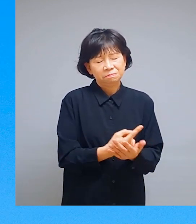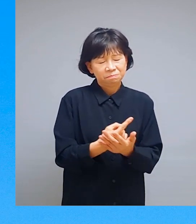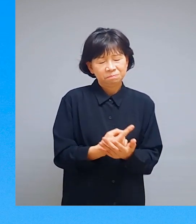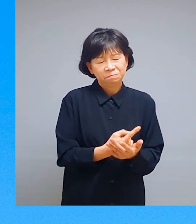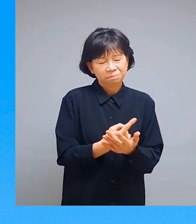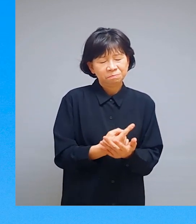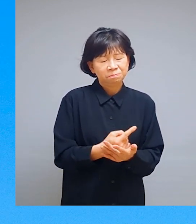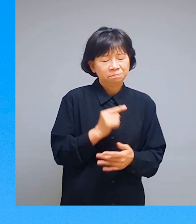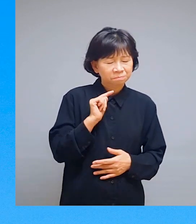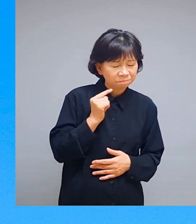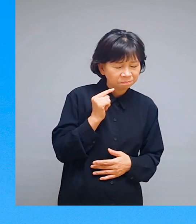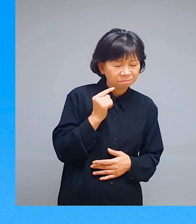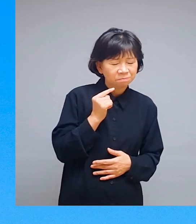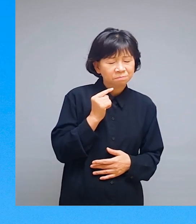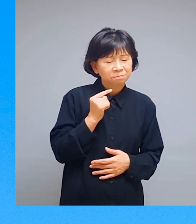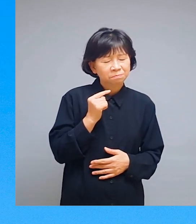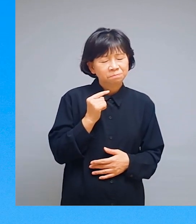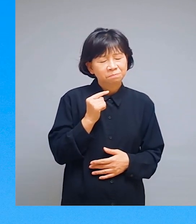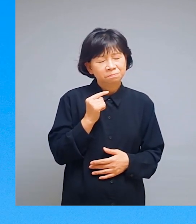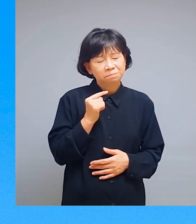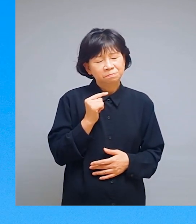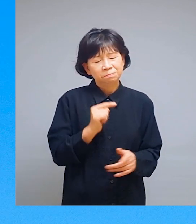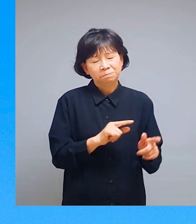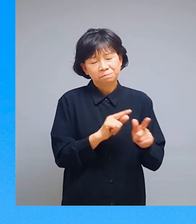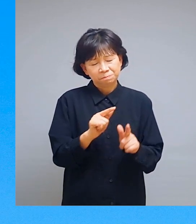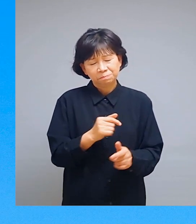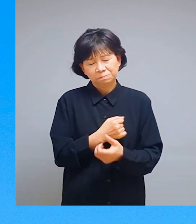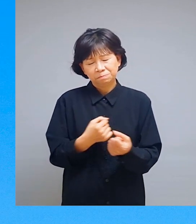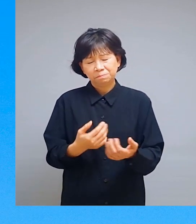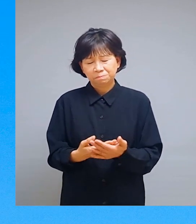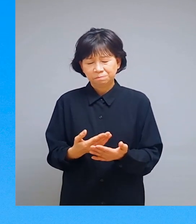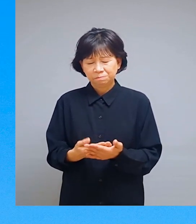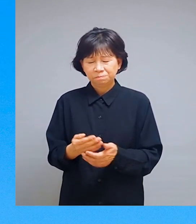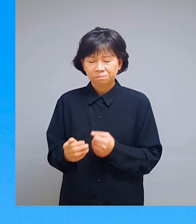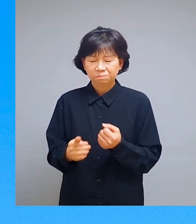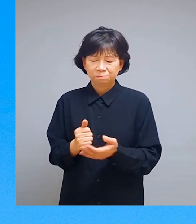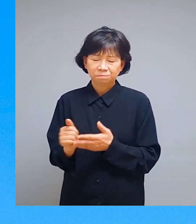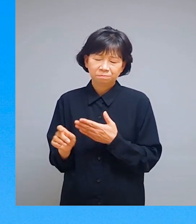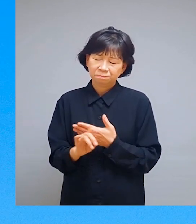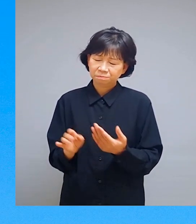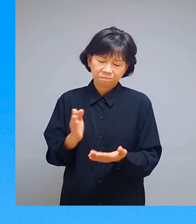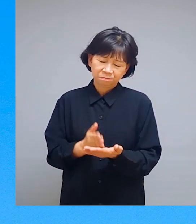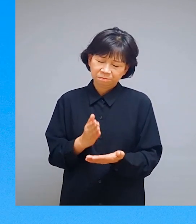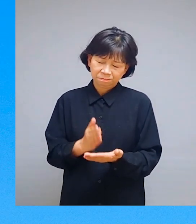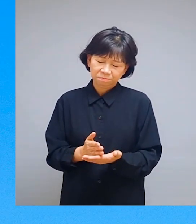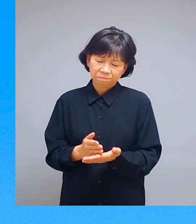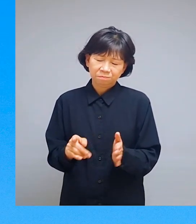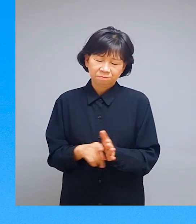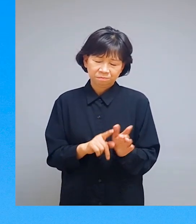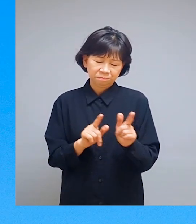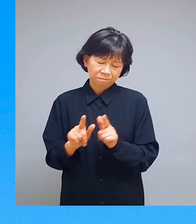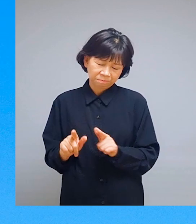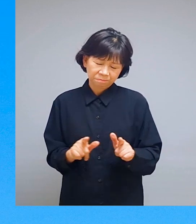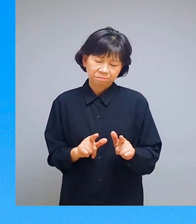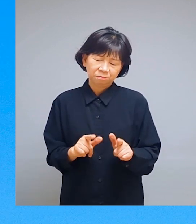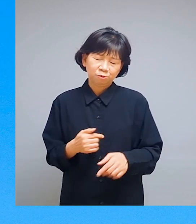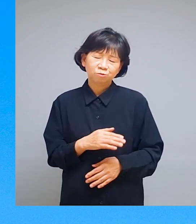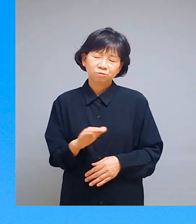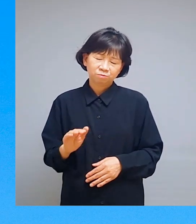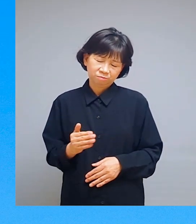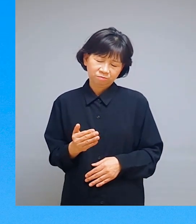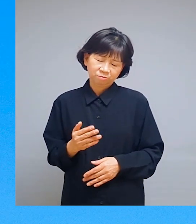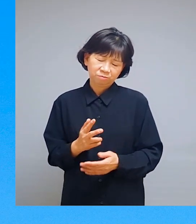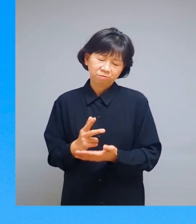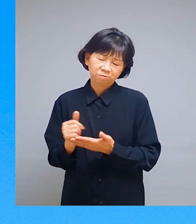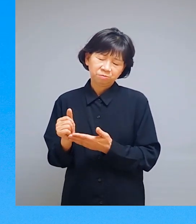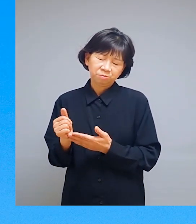살아갔던 우리 모두의 죄악을 용서해 주시옵소서. 하나님 핑계대지 말고 신앙으로 살아갈 수 있도록